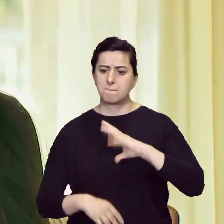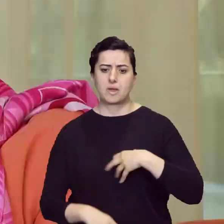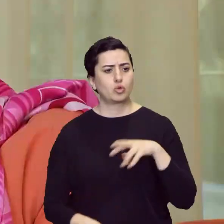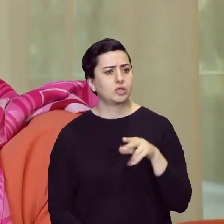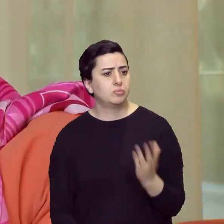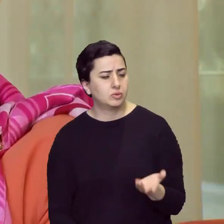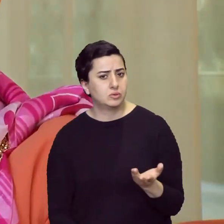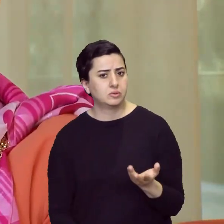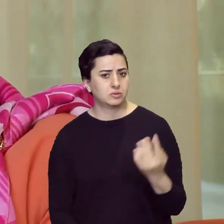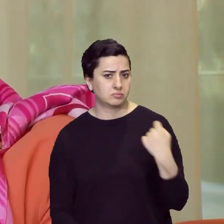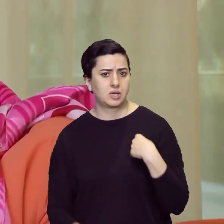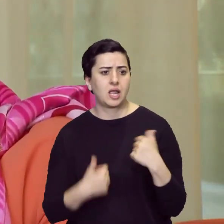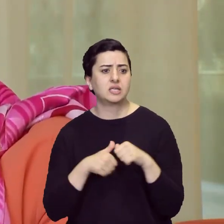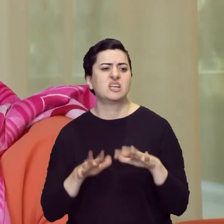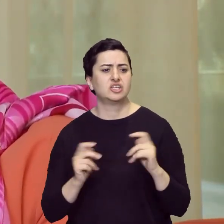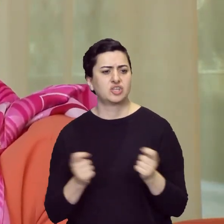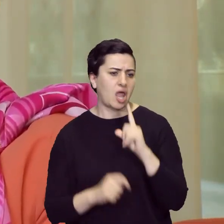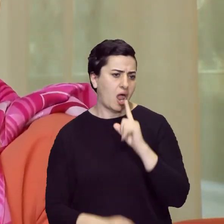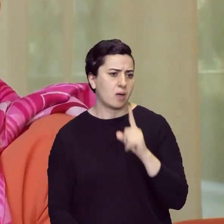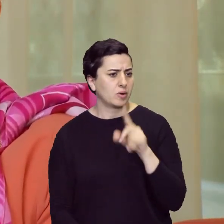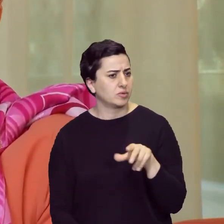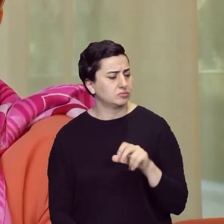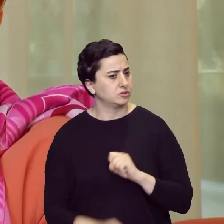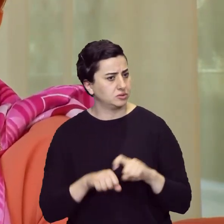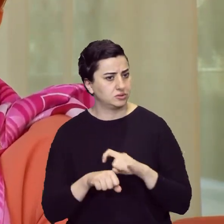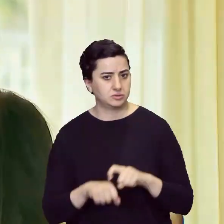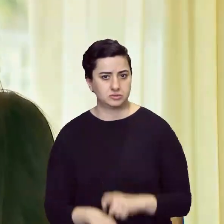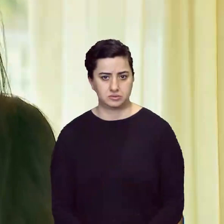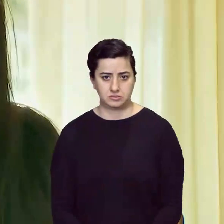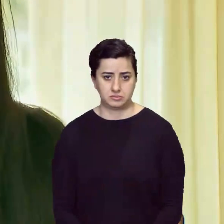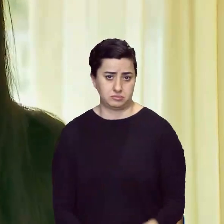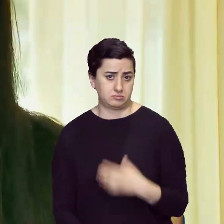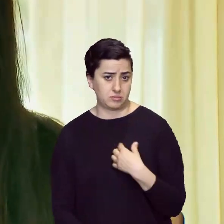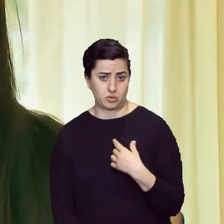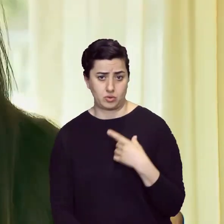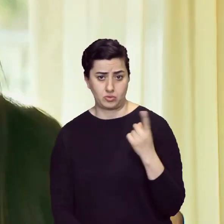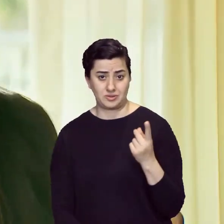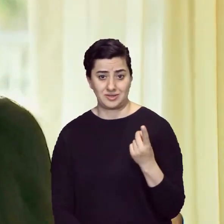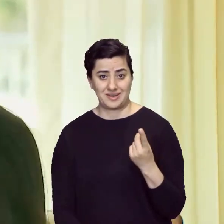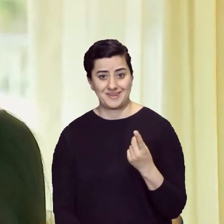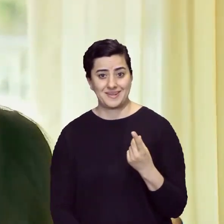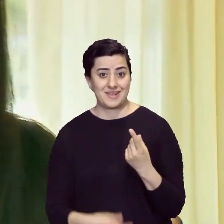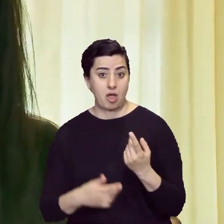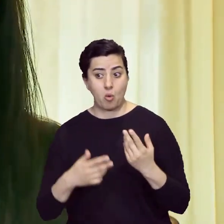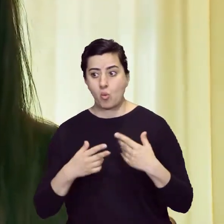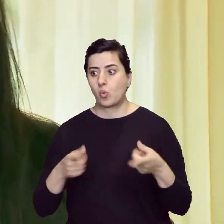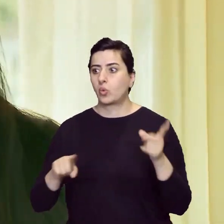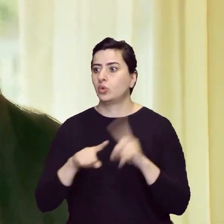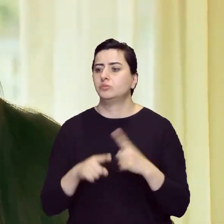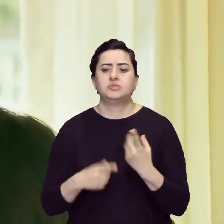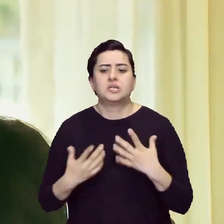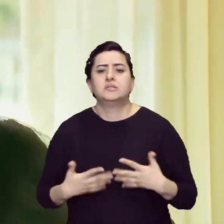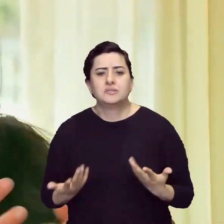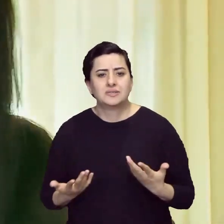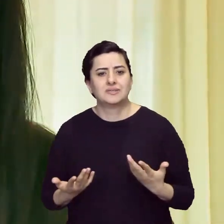davranıyor. Bana sanki eşi değil de çalışanıymışım gibi davranıyor. Yani ben ondan böyle hanlar hamamlar istemiyorum ki.